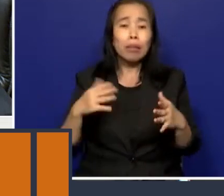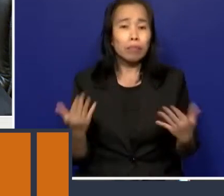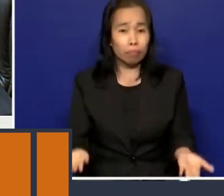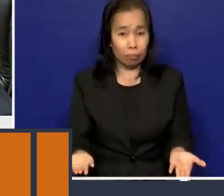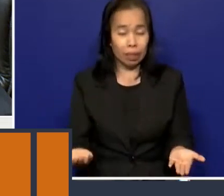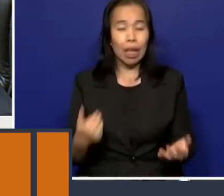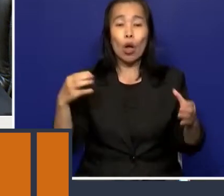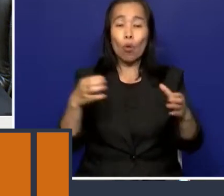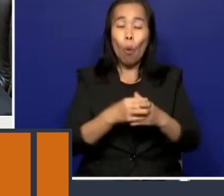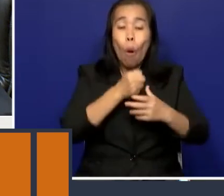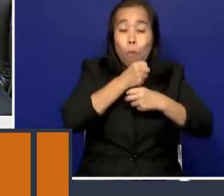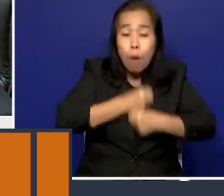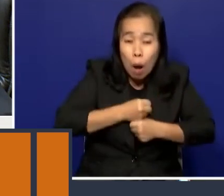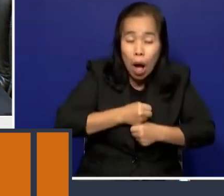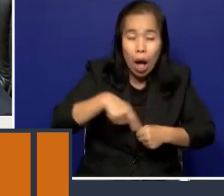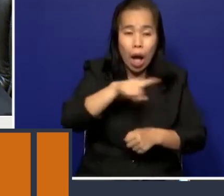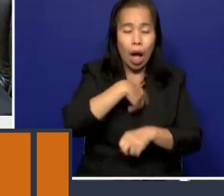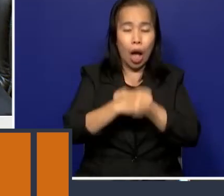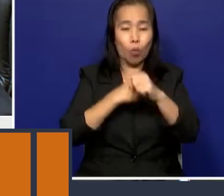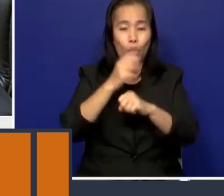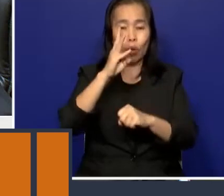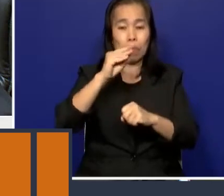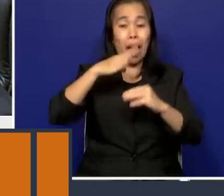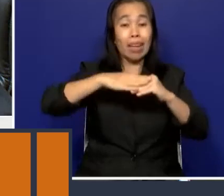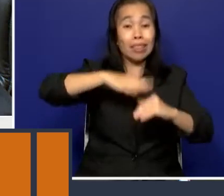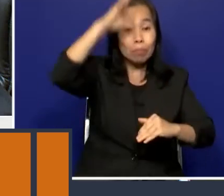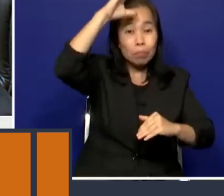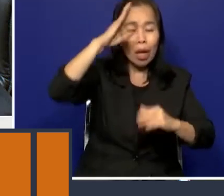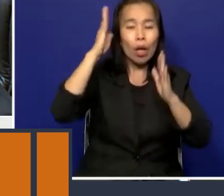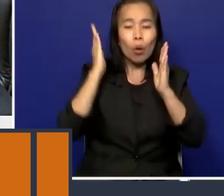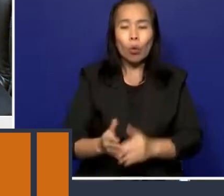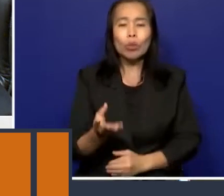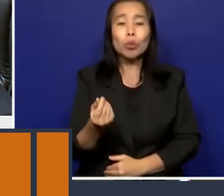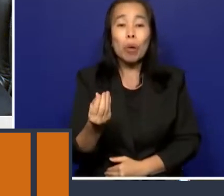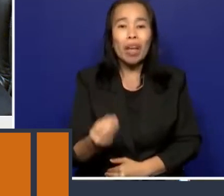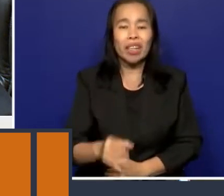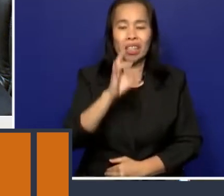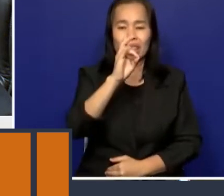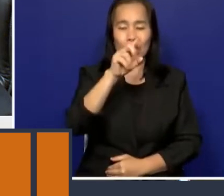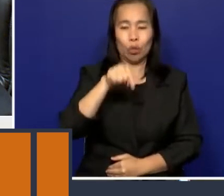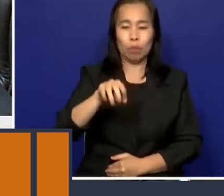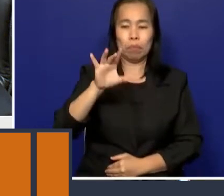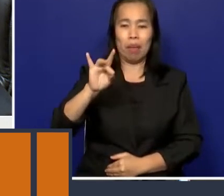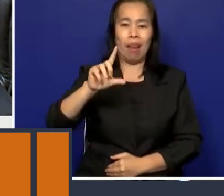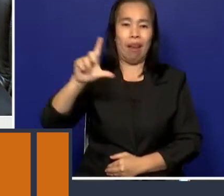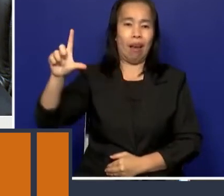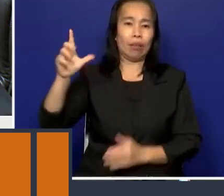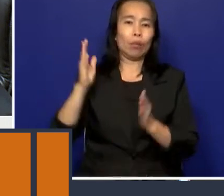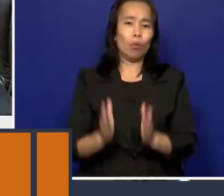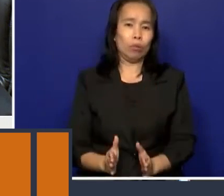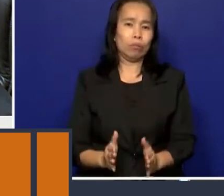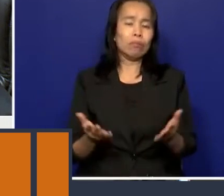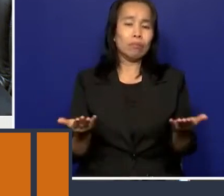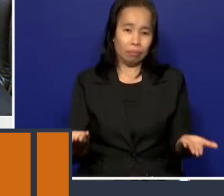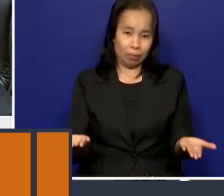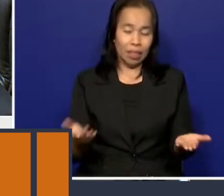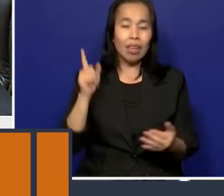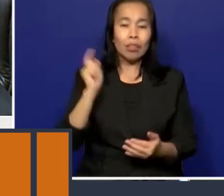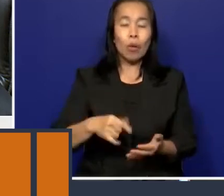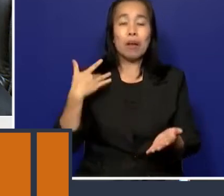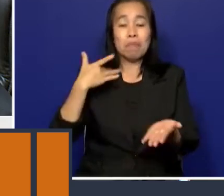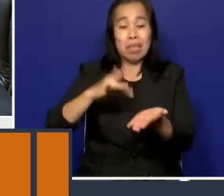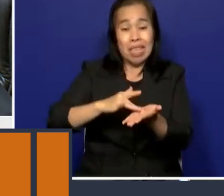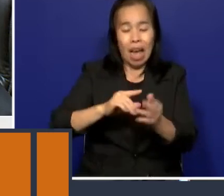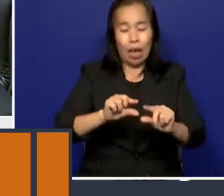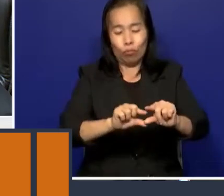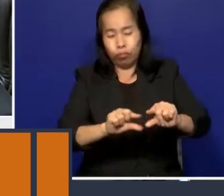กลมผู้สงอายุที่มีอายุตั้งแต่ 65 ปีขึ้นไปอยู่ถึง 7.87 ลานคนซึ่ต้ใช้วักซีนถึ